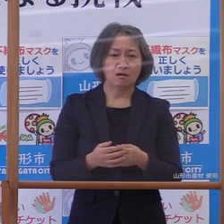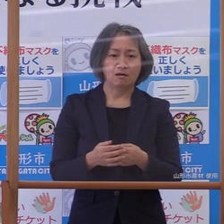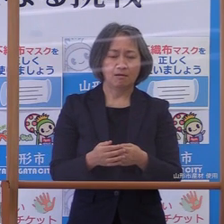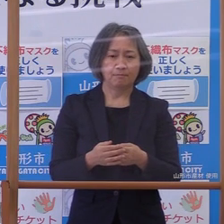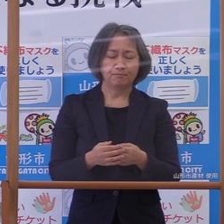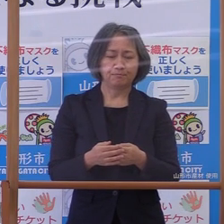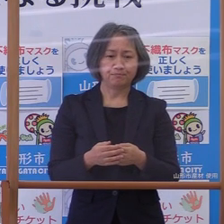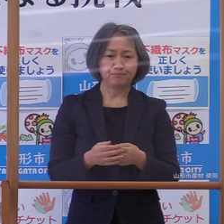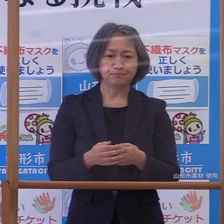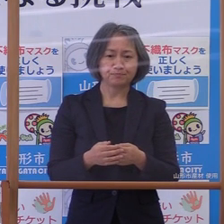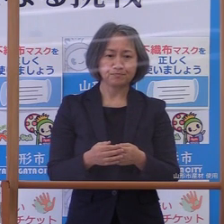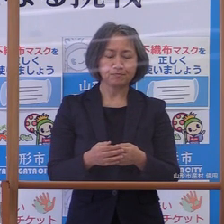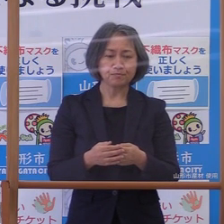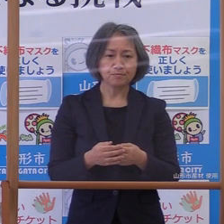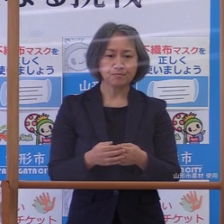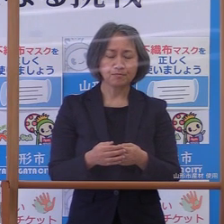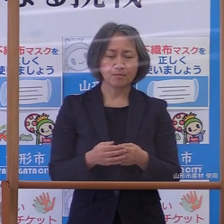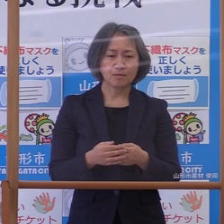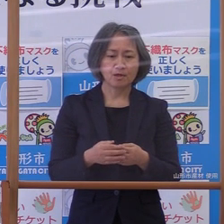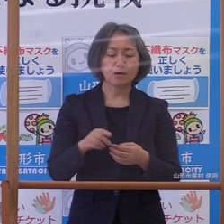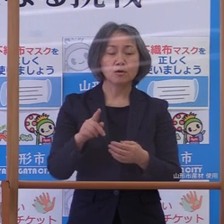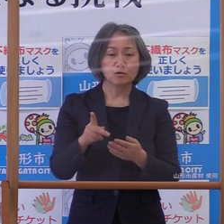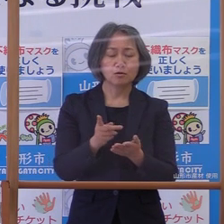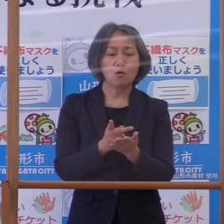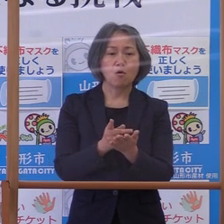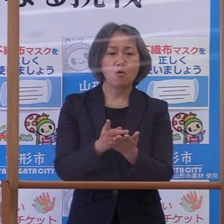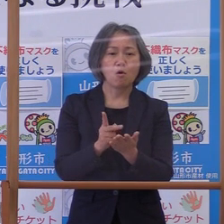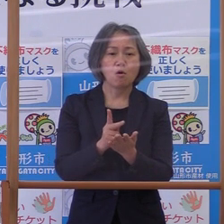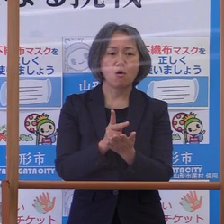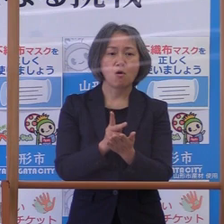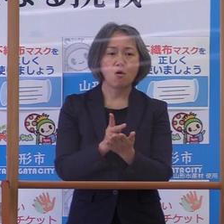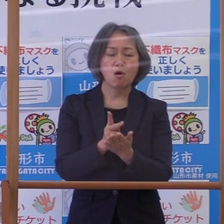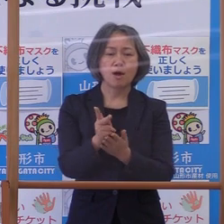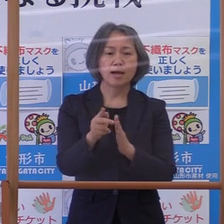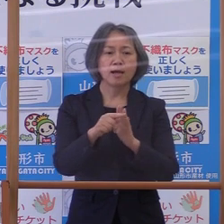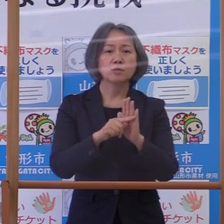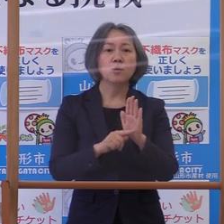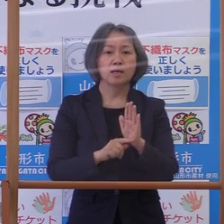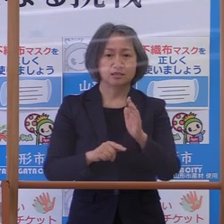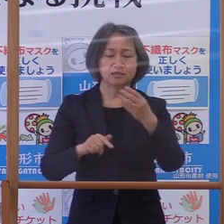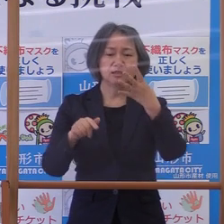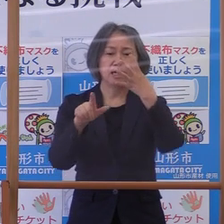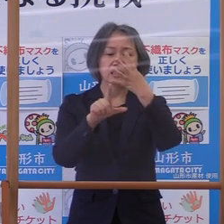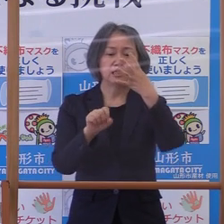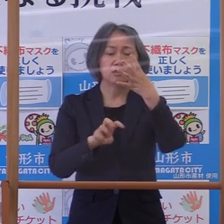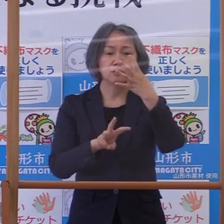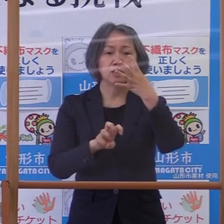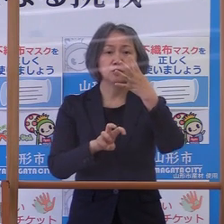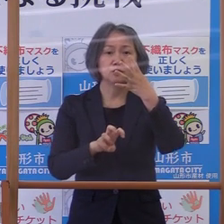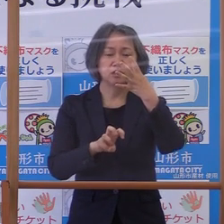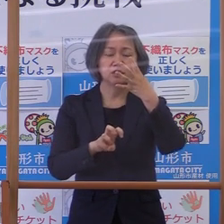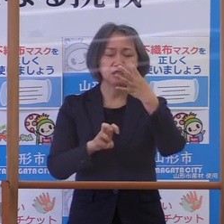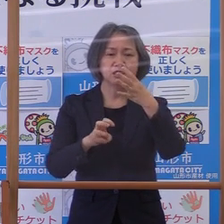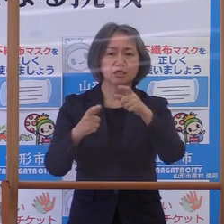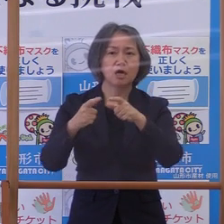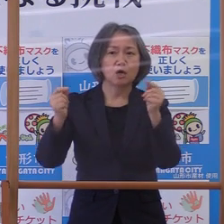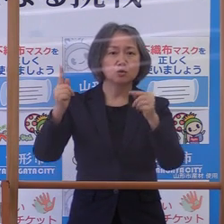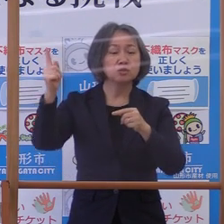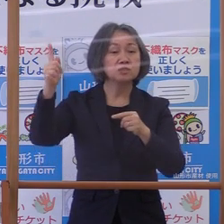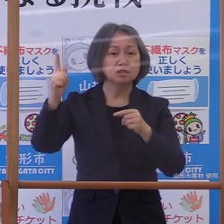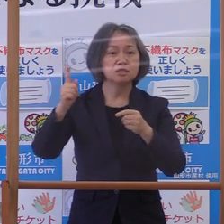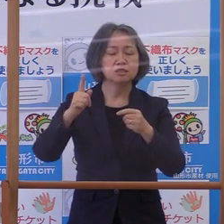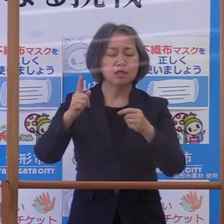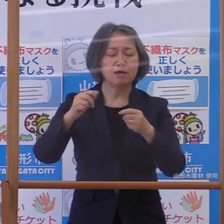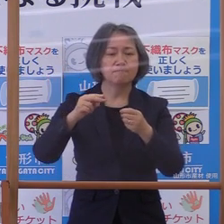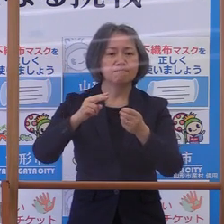すいません、ガイドラインですね、4月30日に国の方でこの LINE 利